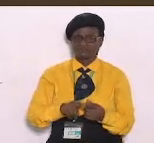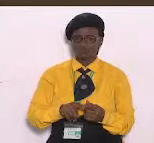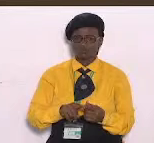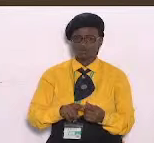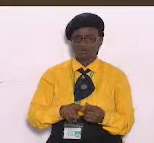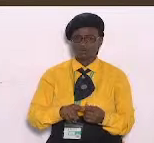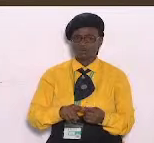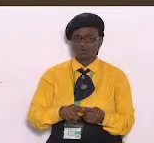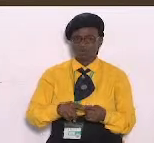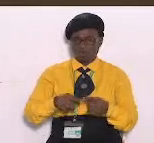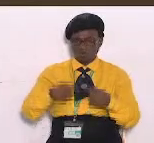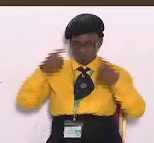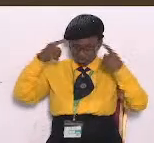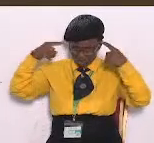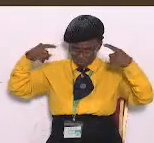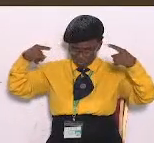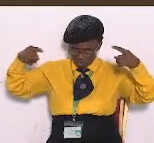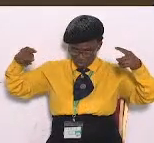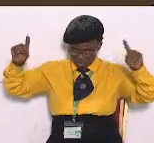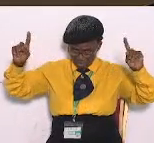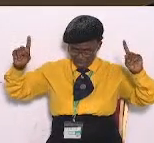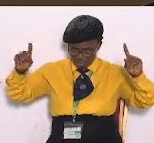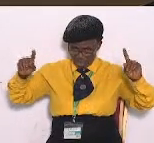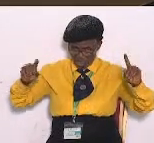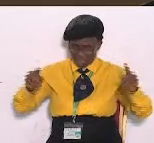besoin de réussir